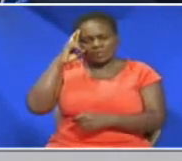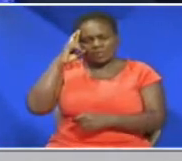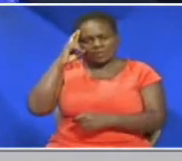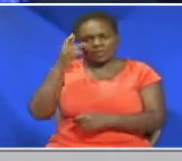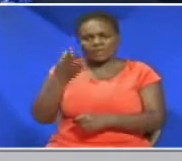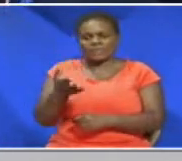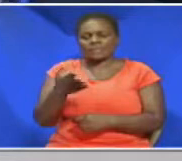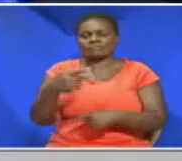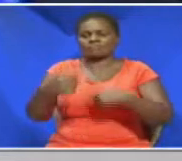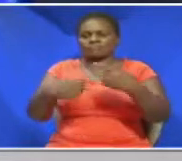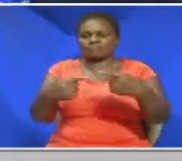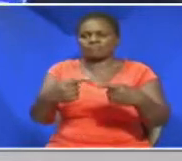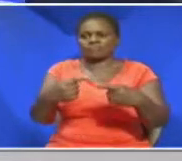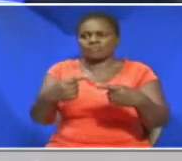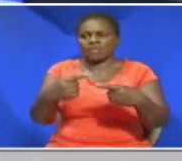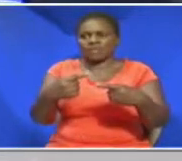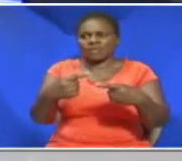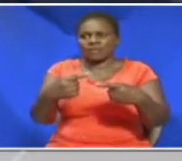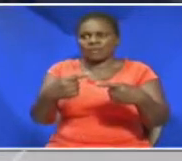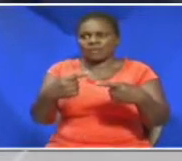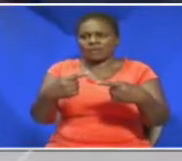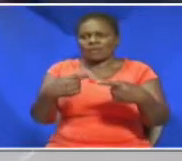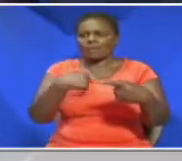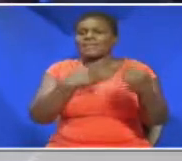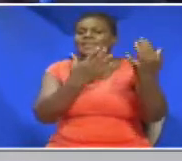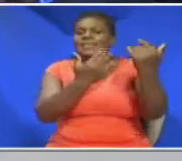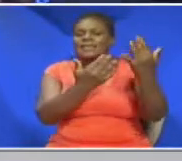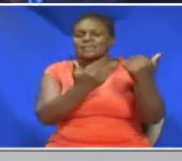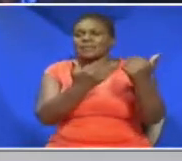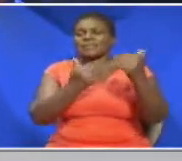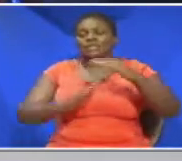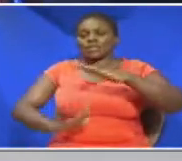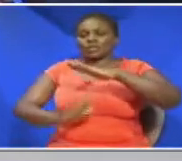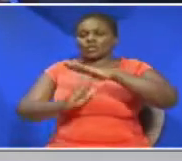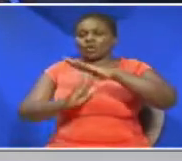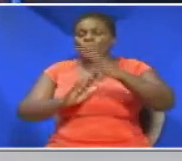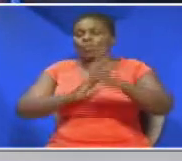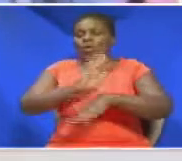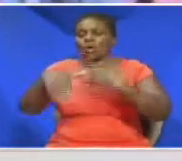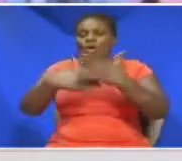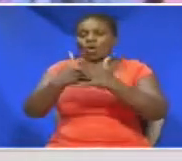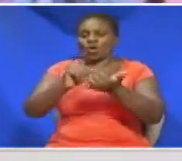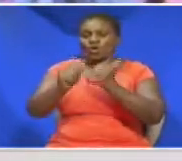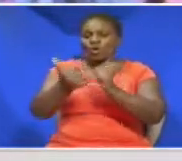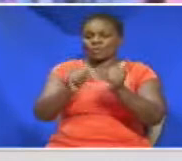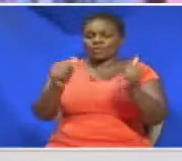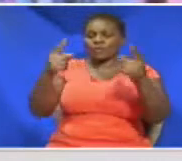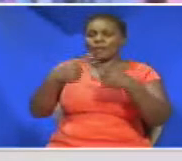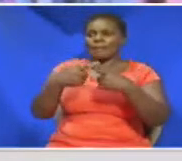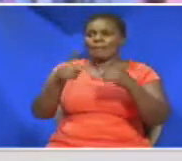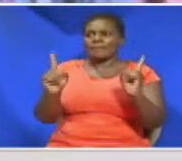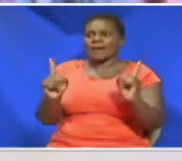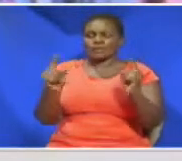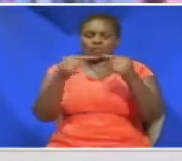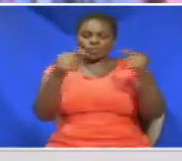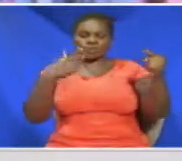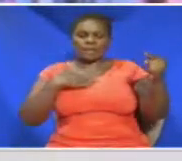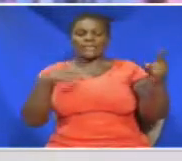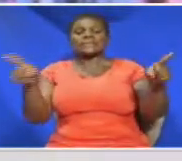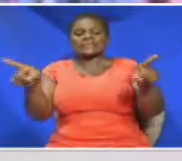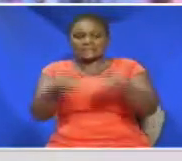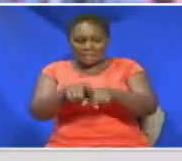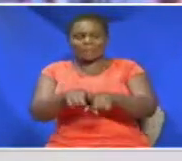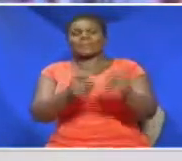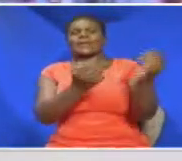tah langwa mbeza muza Shuriki katika kutu. Kwa kiyo hivyo wa kambina